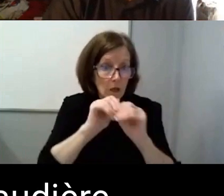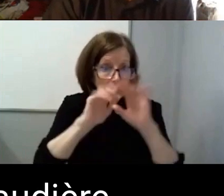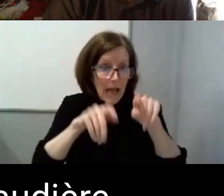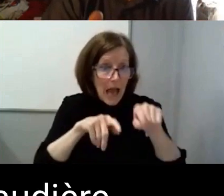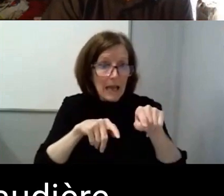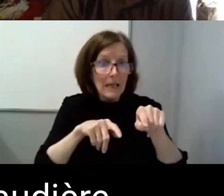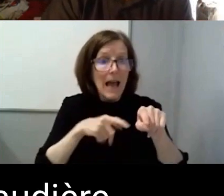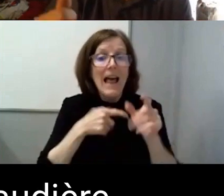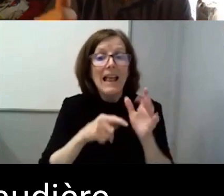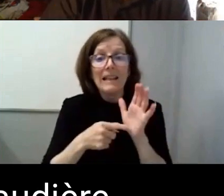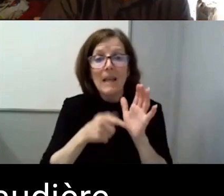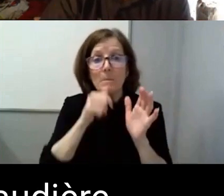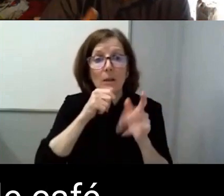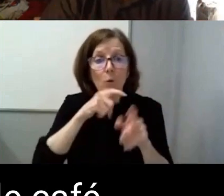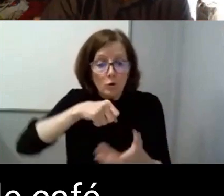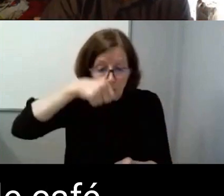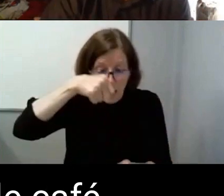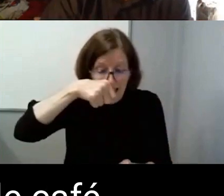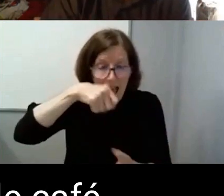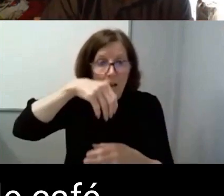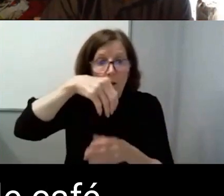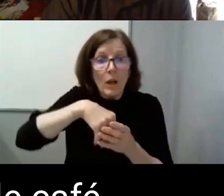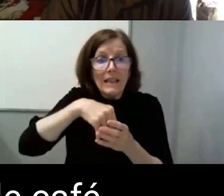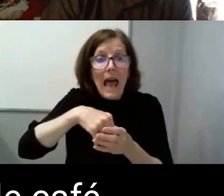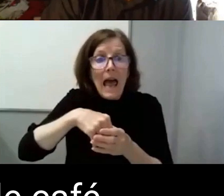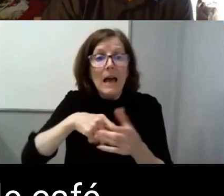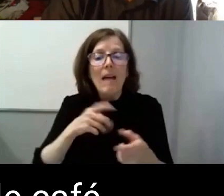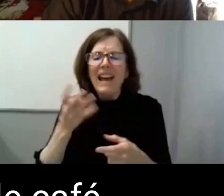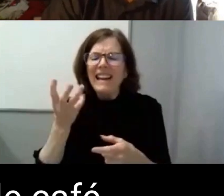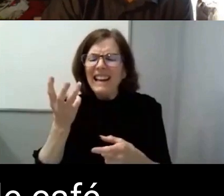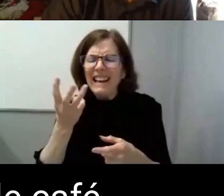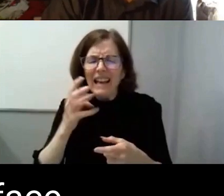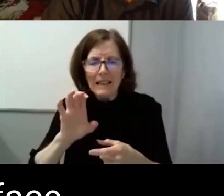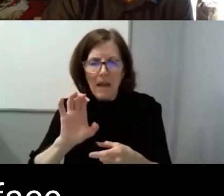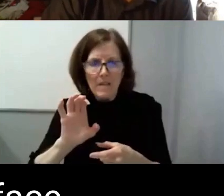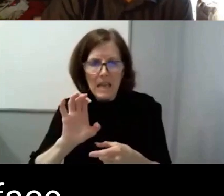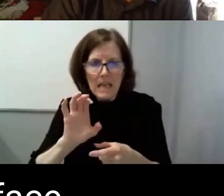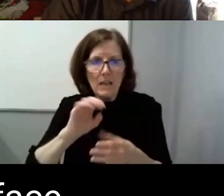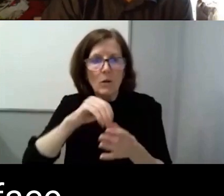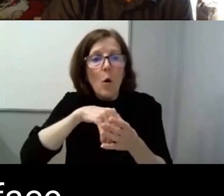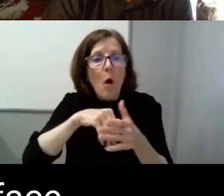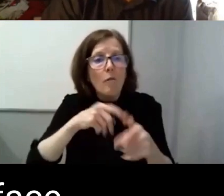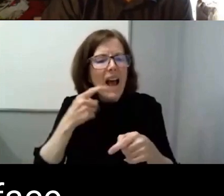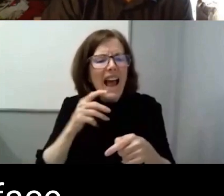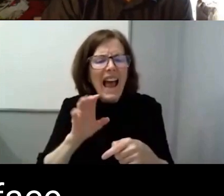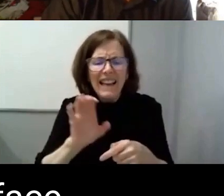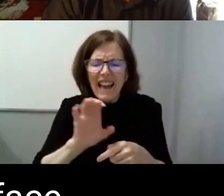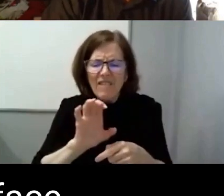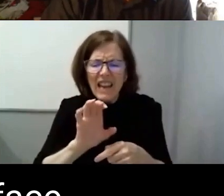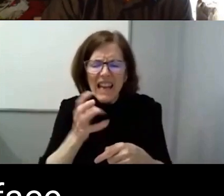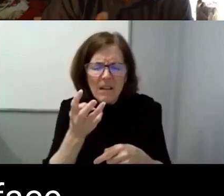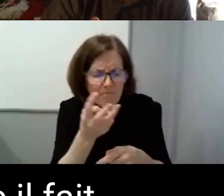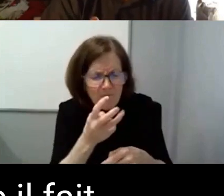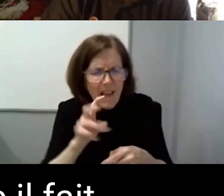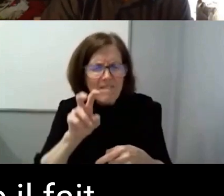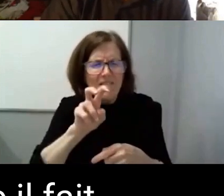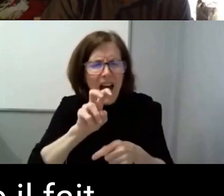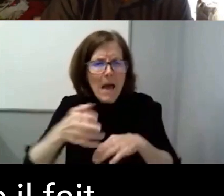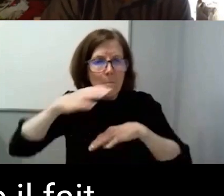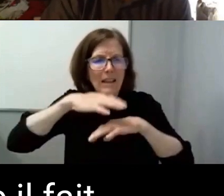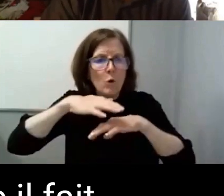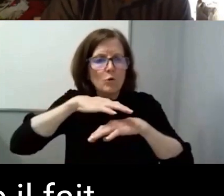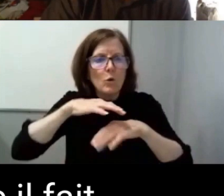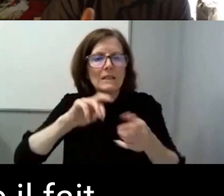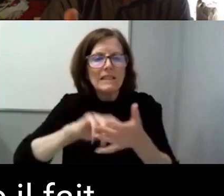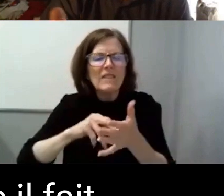l'exemple dont je vous parlais d'une chaudière dans laquelle on dépose du café. Puis, le café, il y a des petits picots verts sur la surface. Ça, c'est une